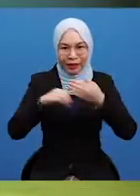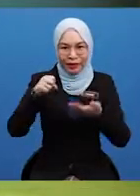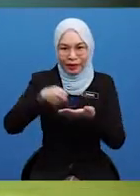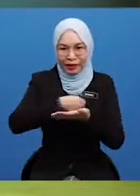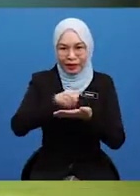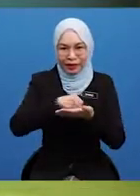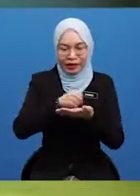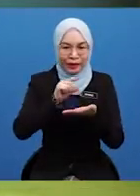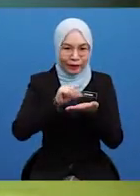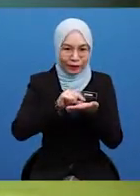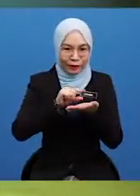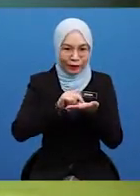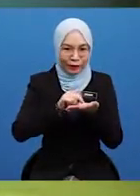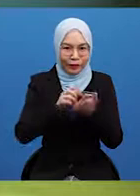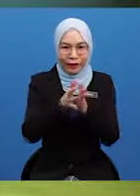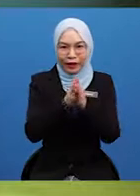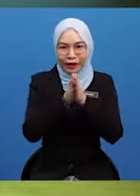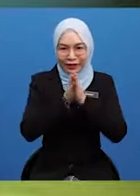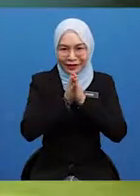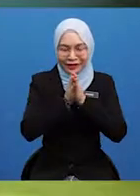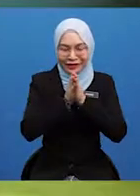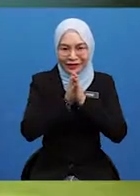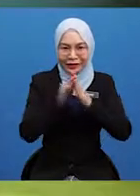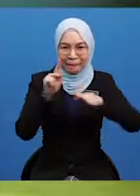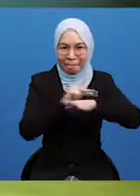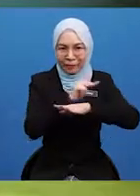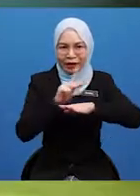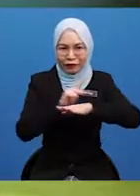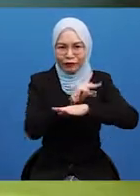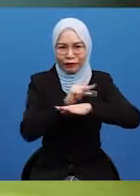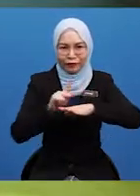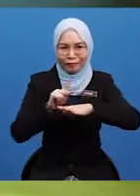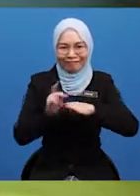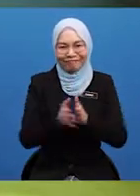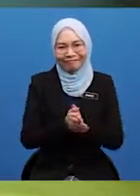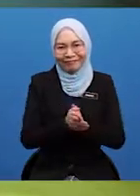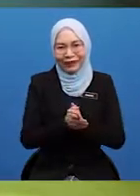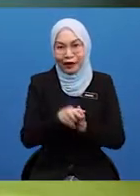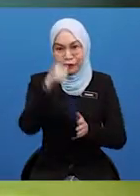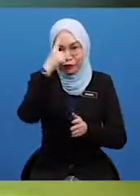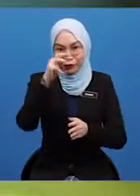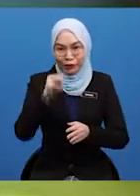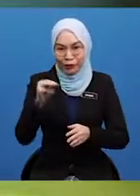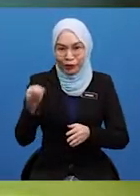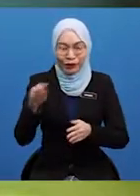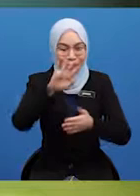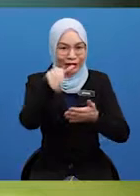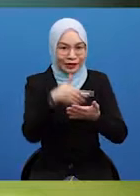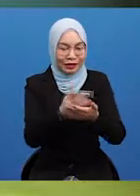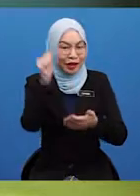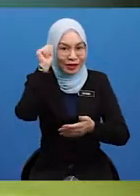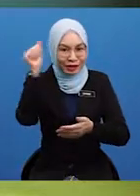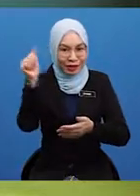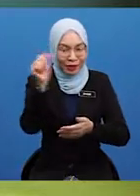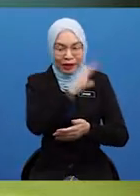pembuka bicara selamat menonton untukmu-last semua Assalamualaikum